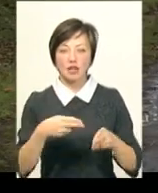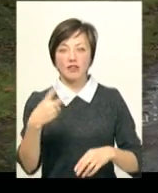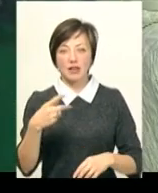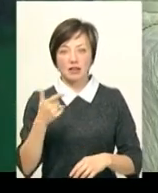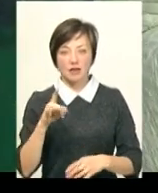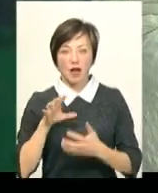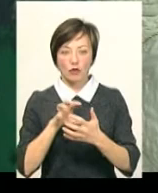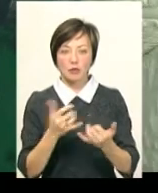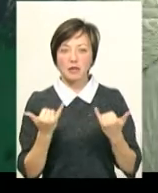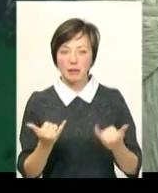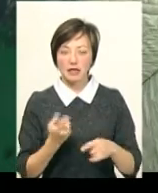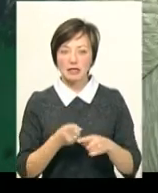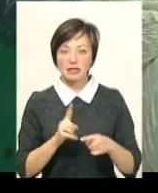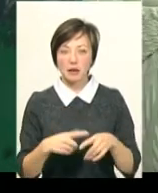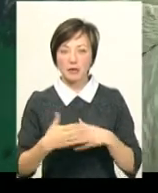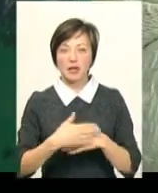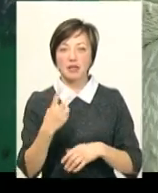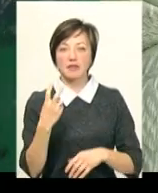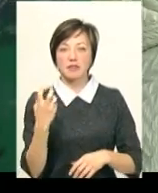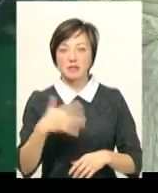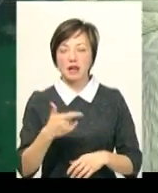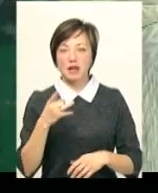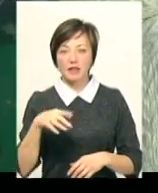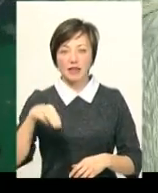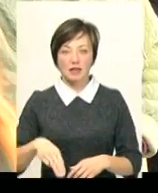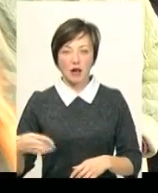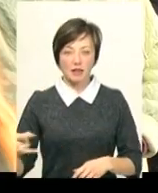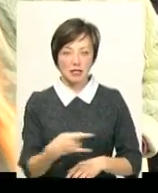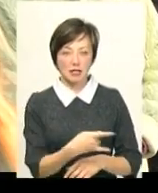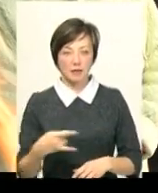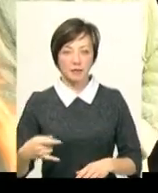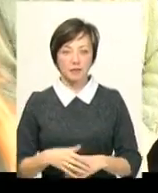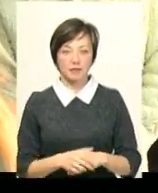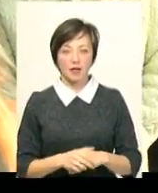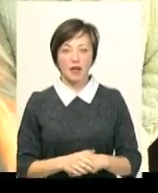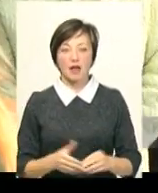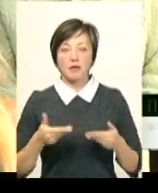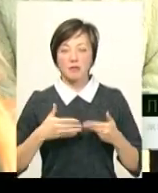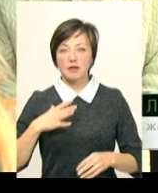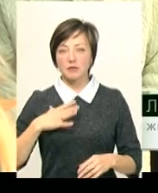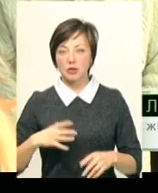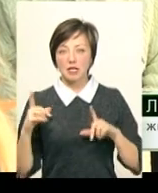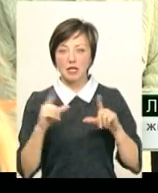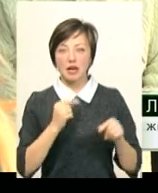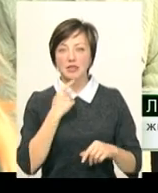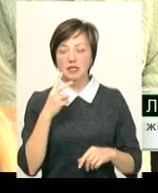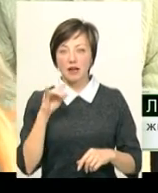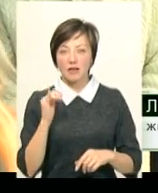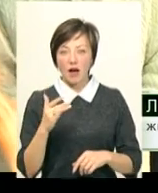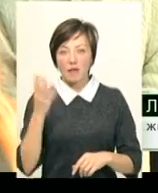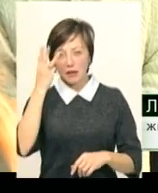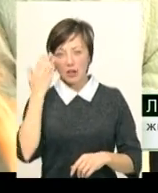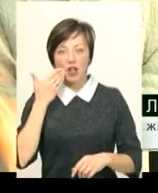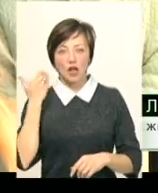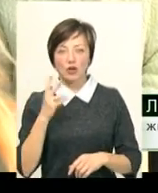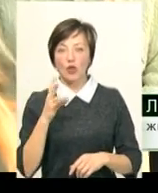гривень автобусом. Тепер це коштує приблизно 250 гривень таксі. Ми так, як то мусимо їхати в той Красилів, в Хмельницький там легше добратися.